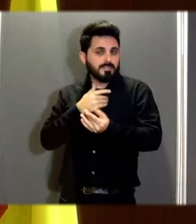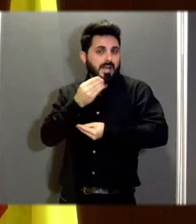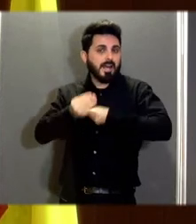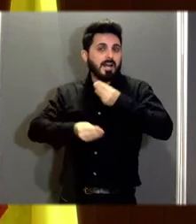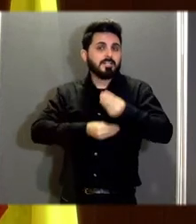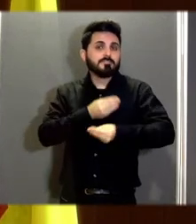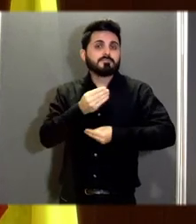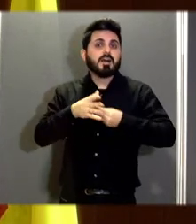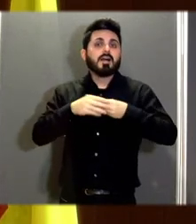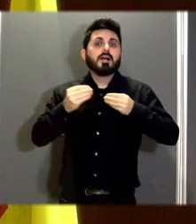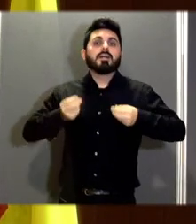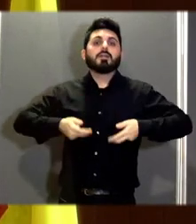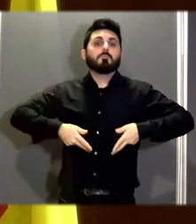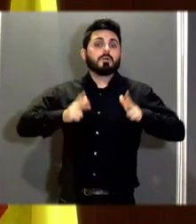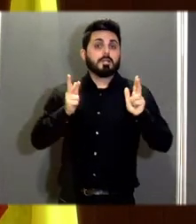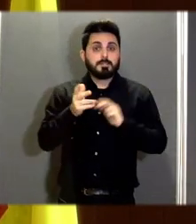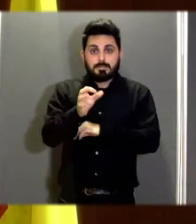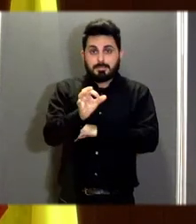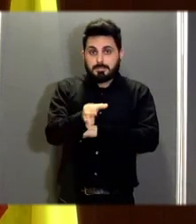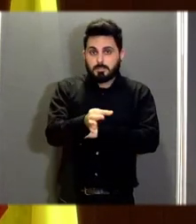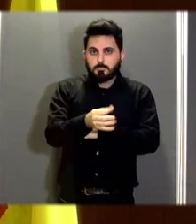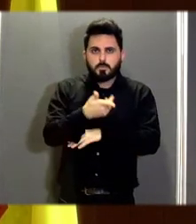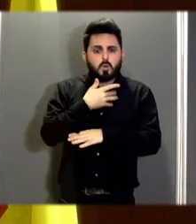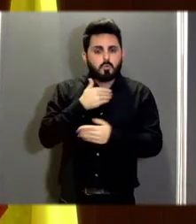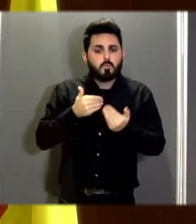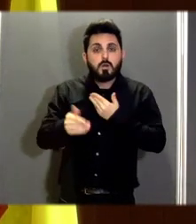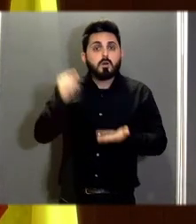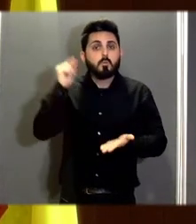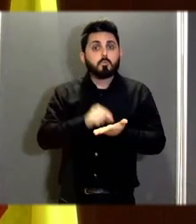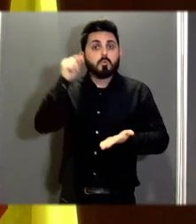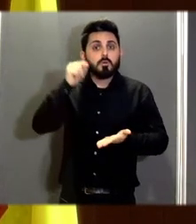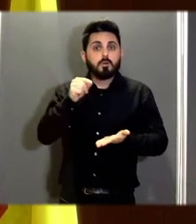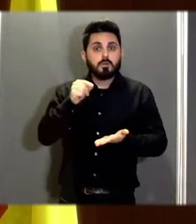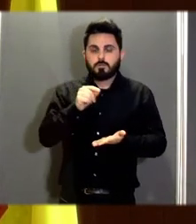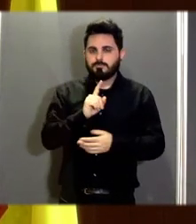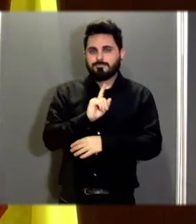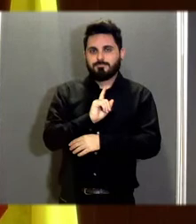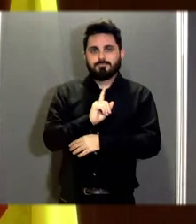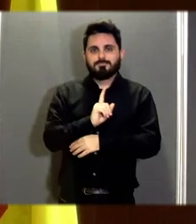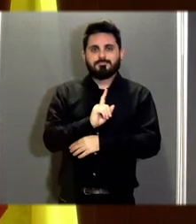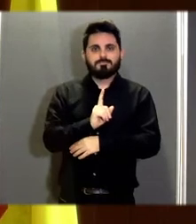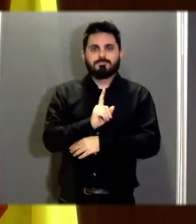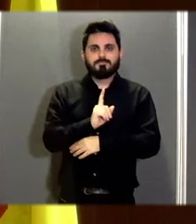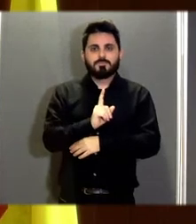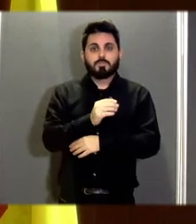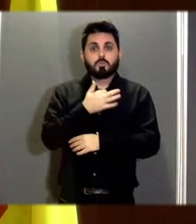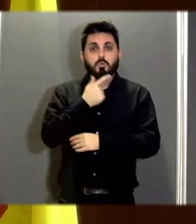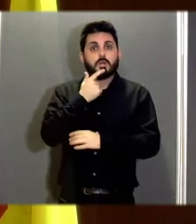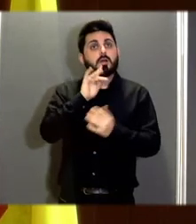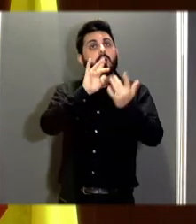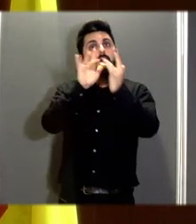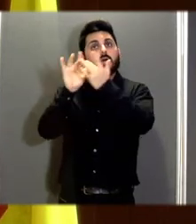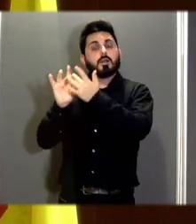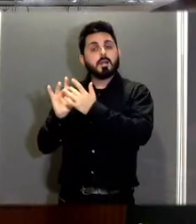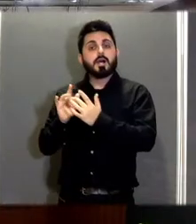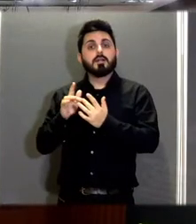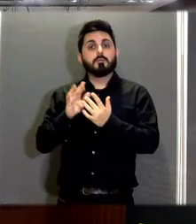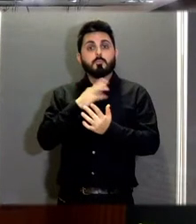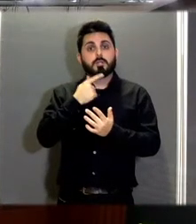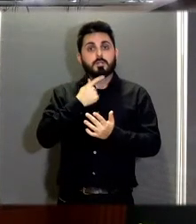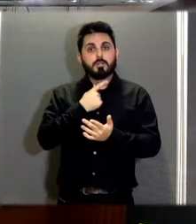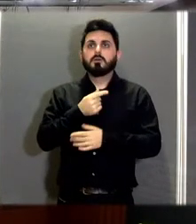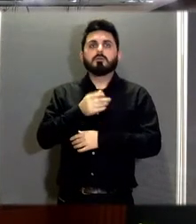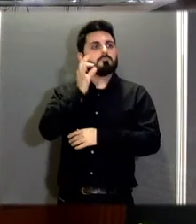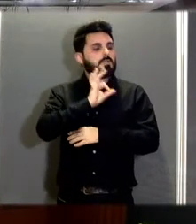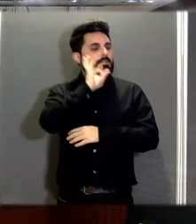no és immediat perquè no és una condició perquè immediatament se't reconegui com un nou estat, encara que ho pugui